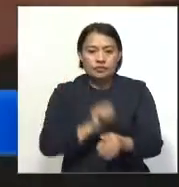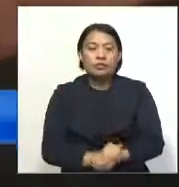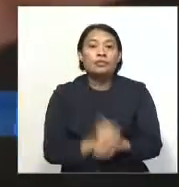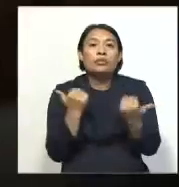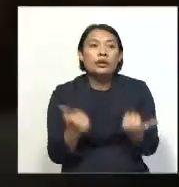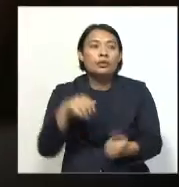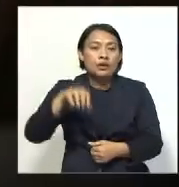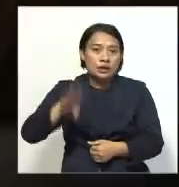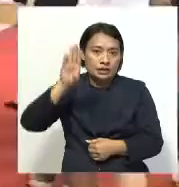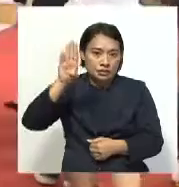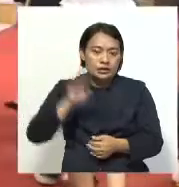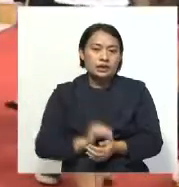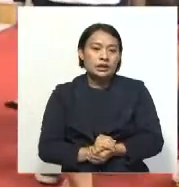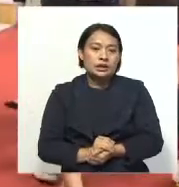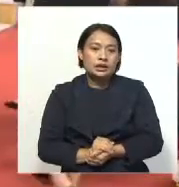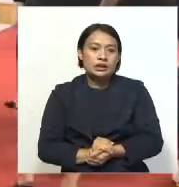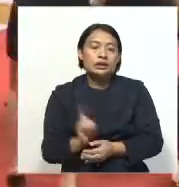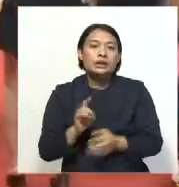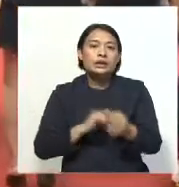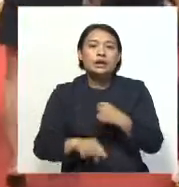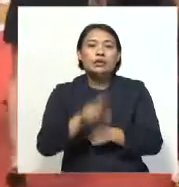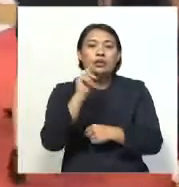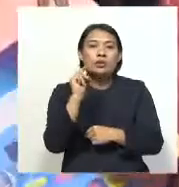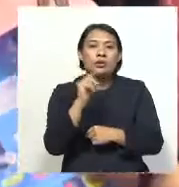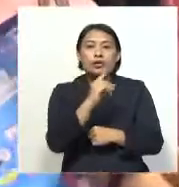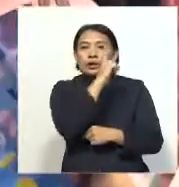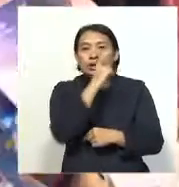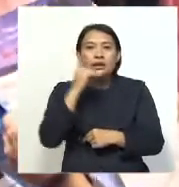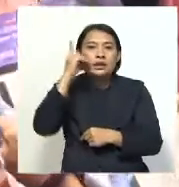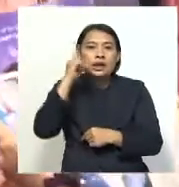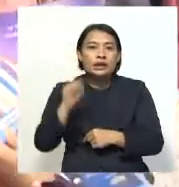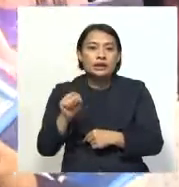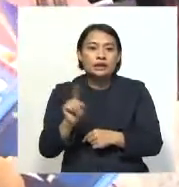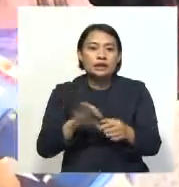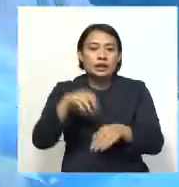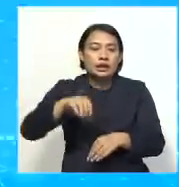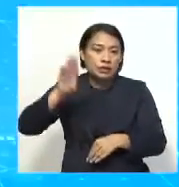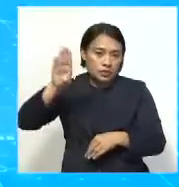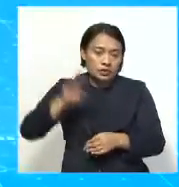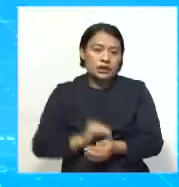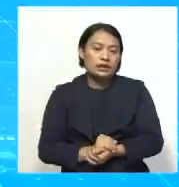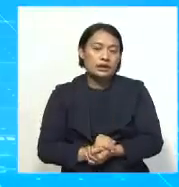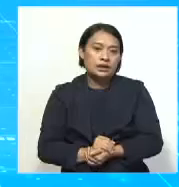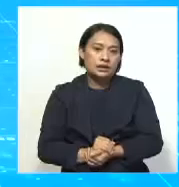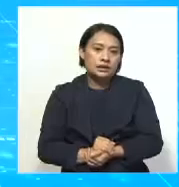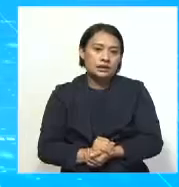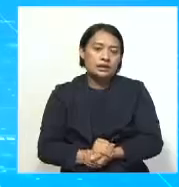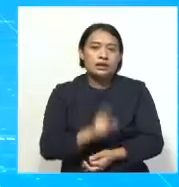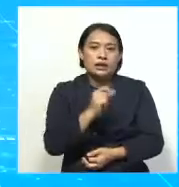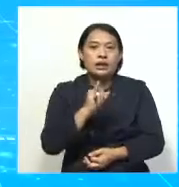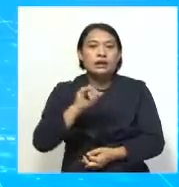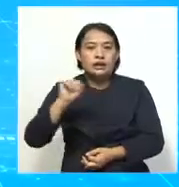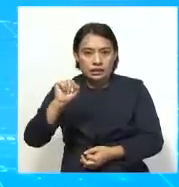ที่วันนี้ค่ะทางบริษัท Total Access Communication จำกัดมหาชนหรือว่า DTAC และทางบริษัท Advanced Info Service จำกัดมหาช